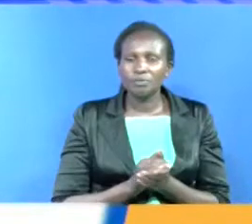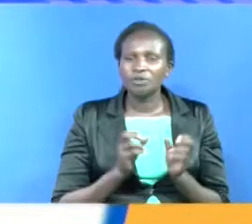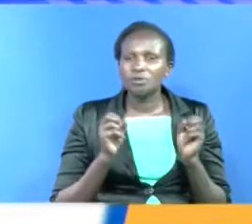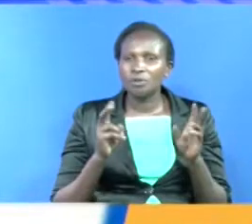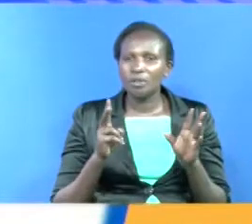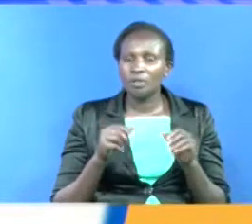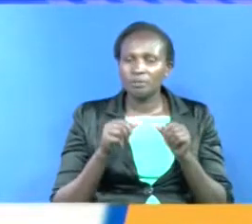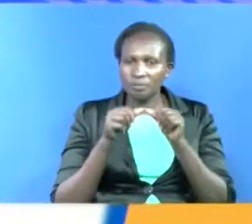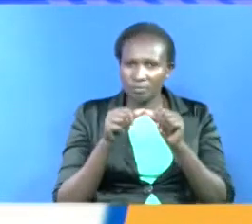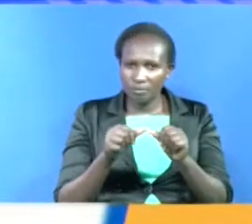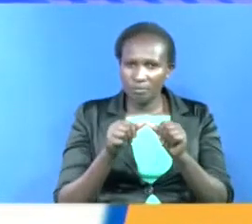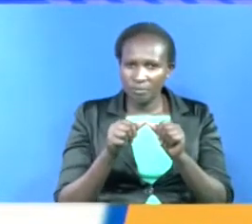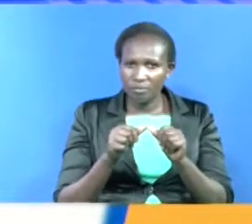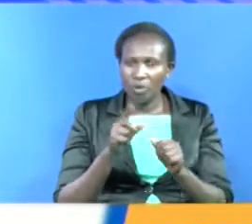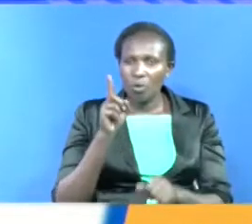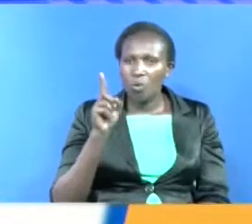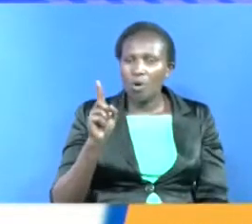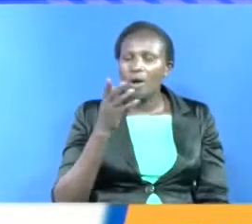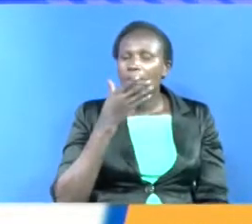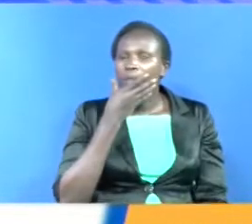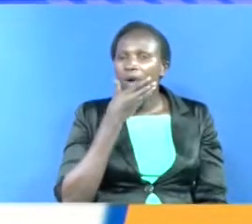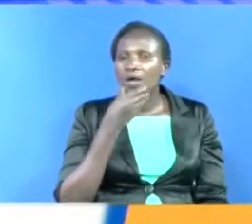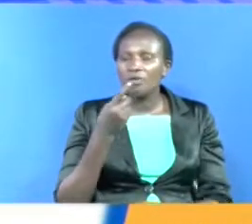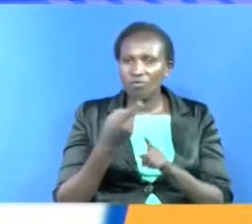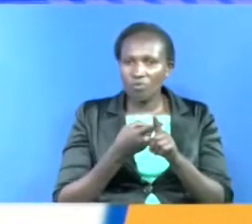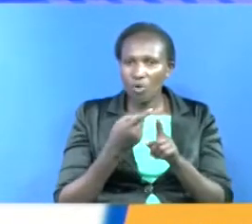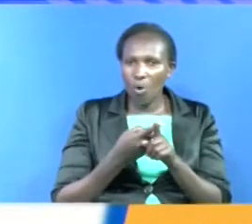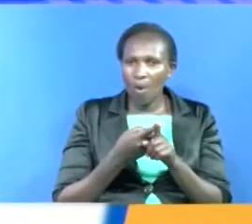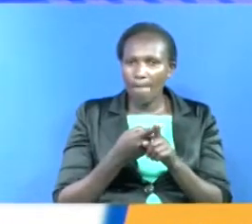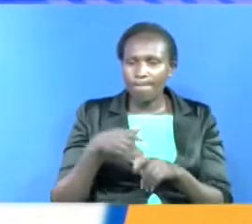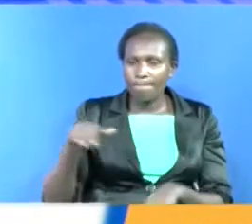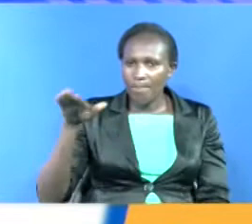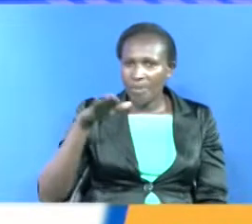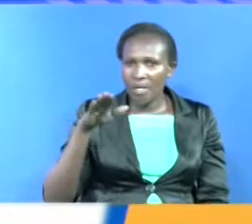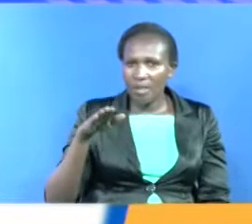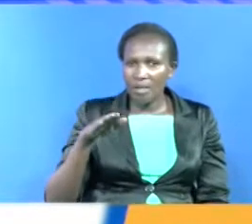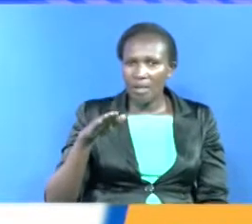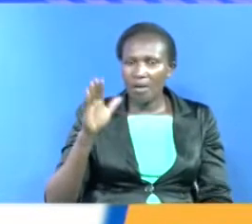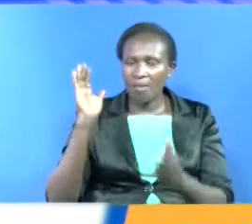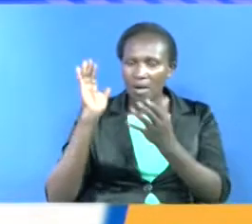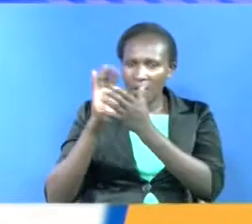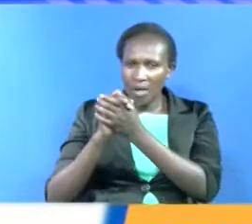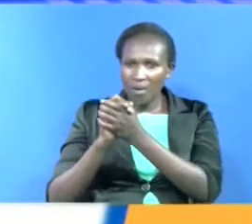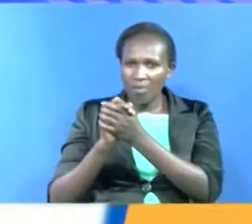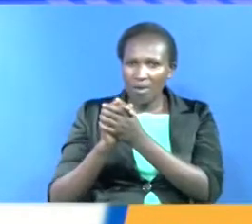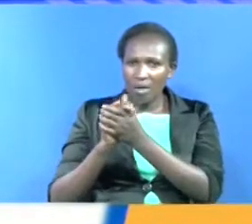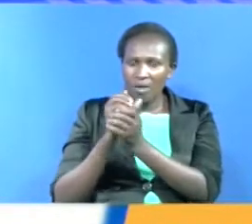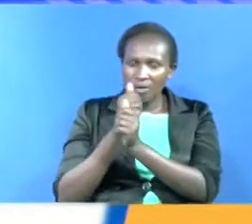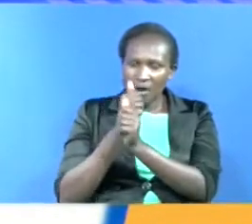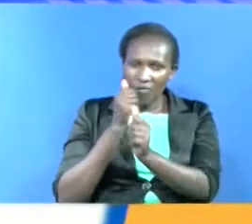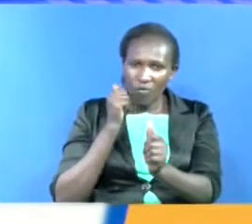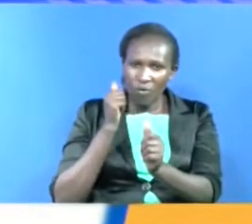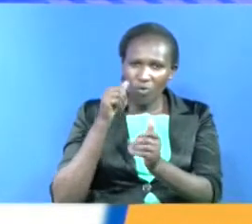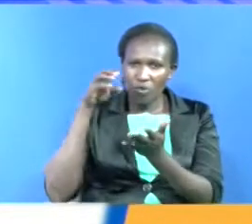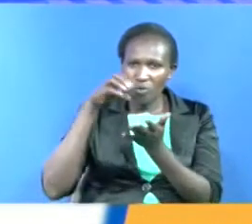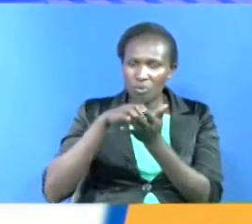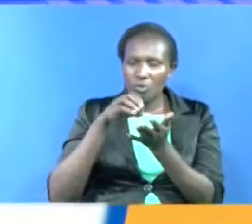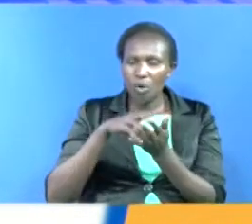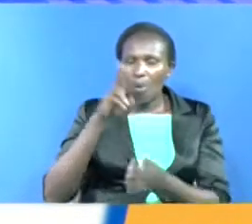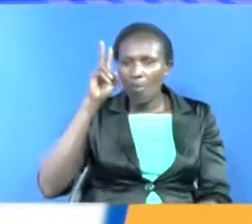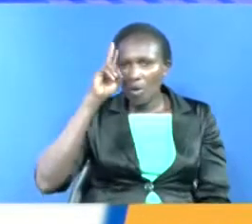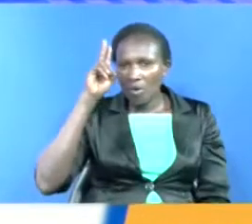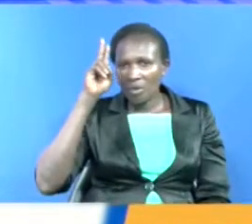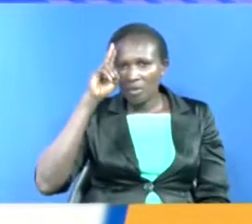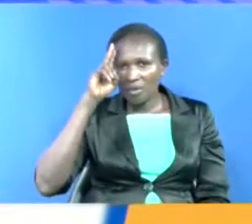Naam, tunasonga mbele ambapo mwanamume mmoja kutoka kijiji kimoja eneo bunge la Malava anazuiliwa katika kituo cha polisi cha Kabras